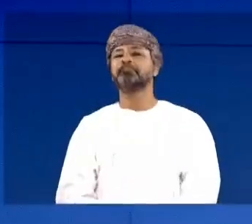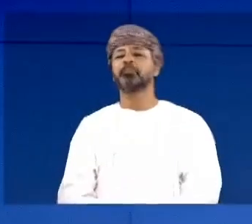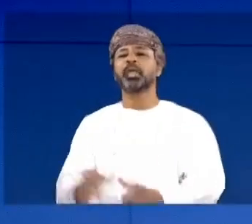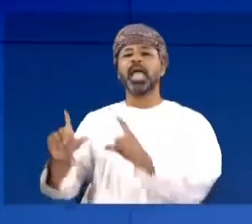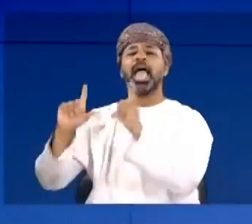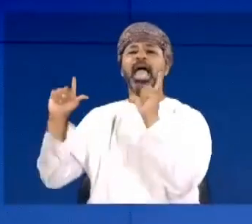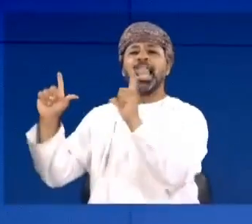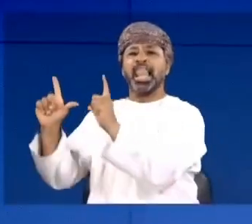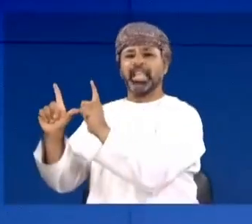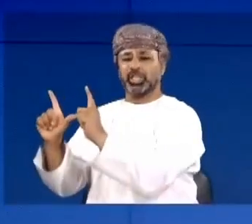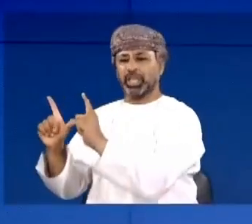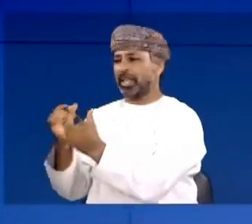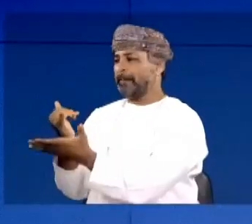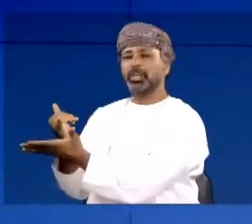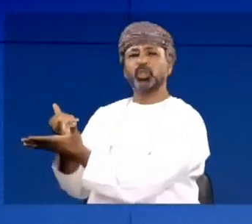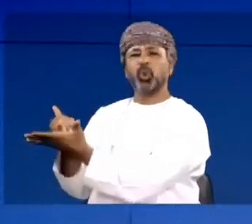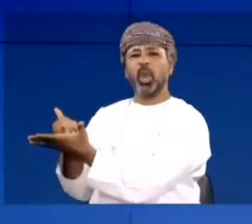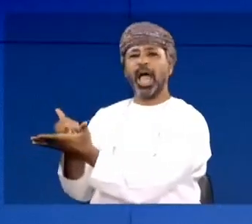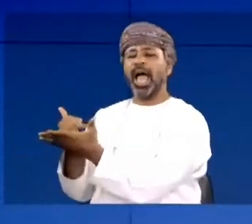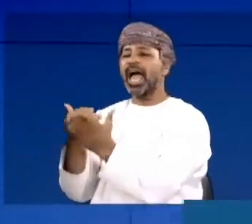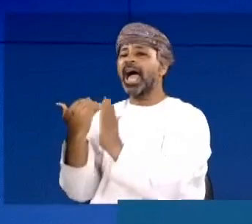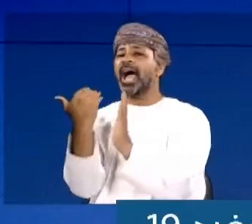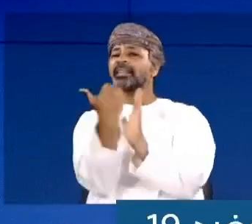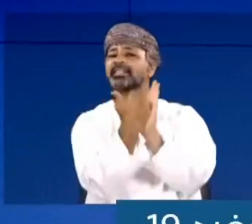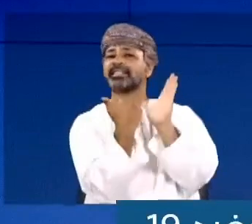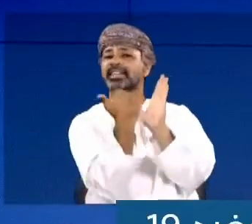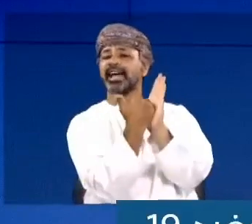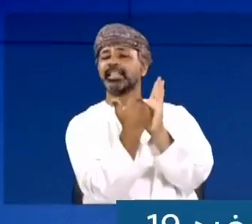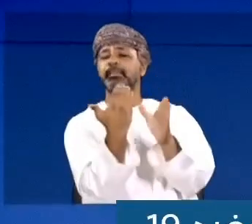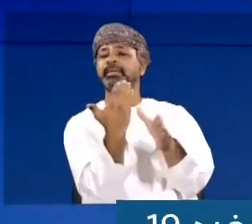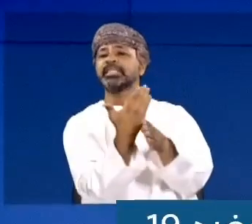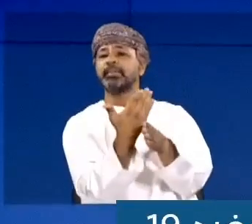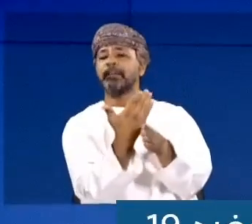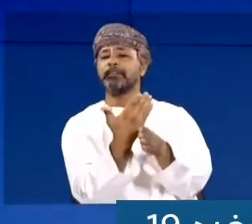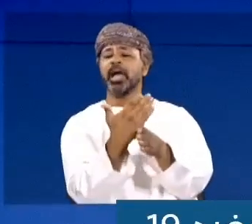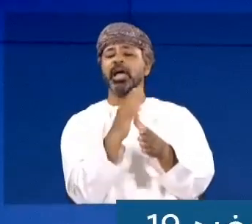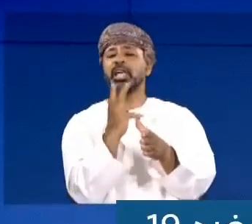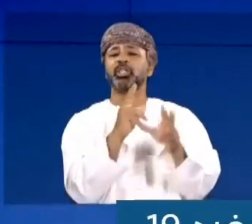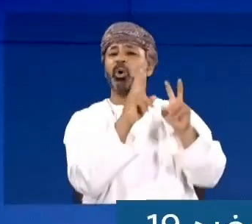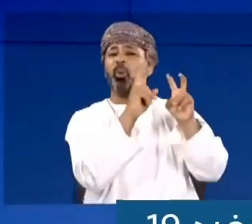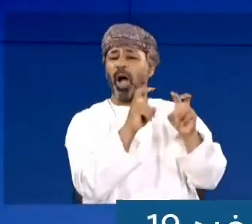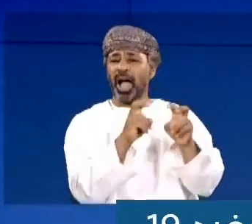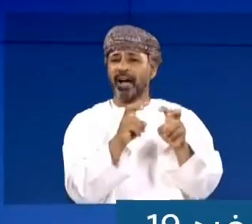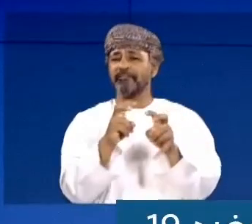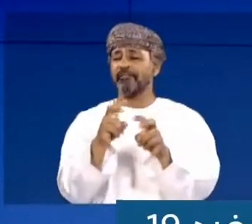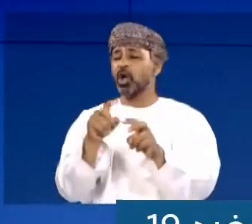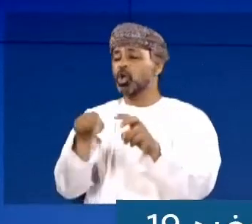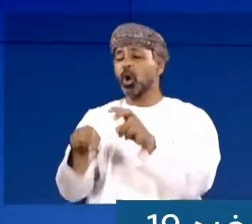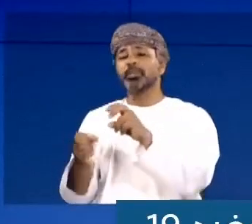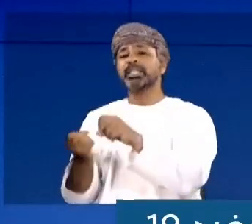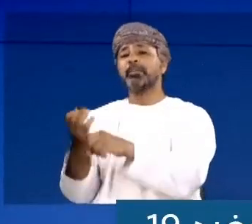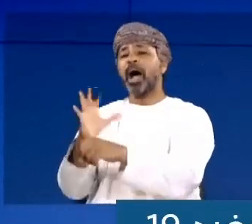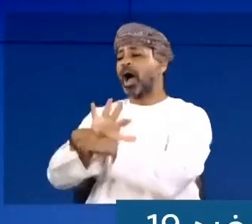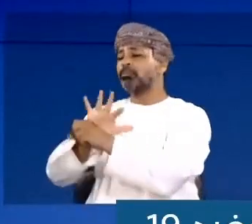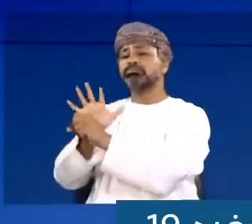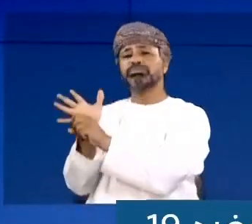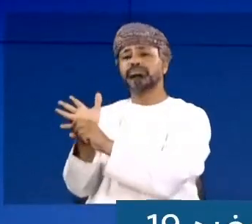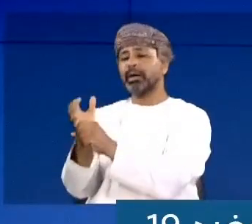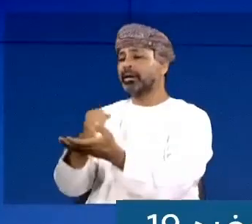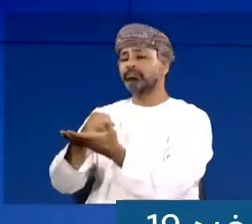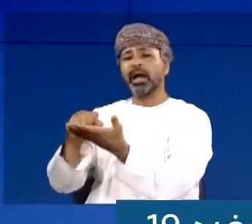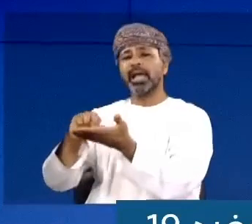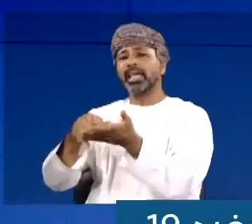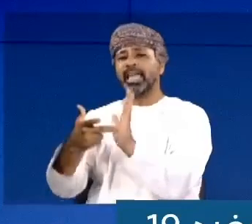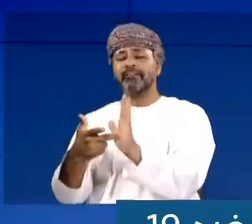عقدت لجنة معالجة الآثار الاقتصادية الناتجة عن جائحة كورونا كوفيد-19 صباح اليوم اجتماعا برئاسة معالي